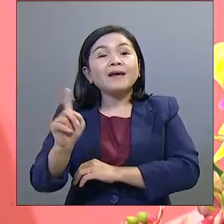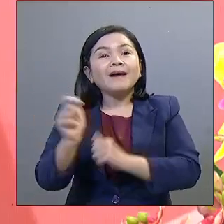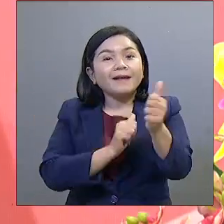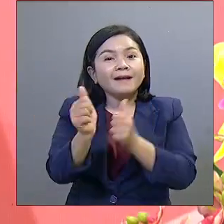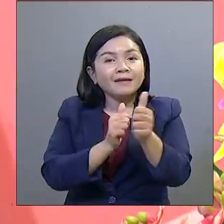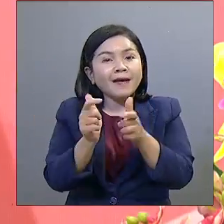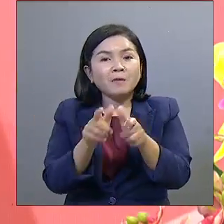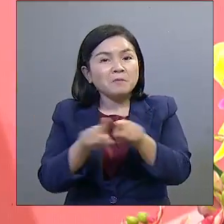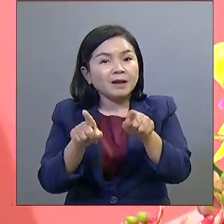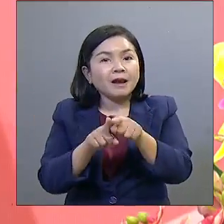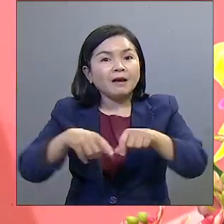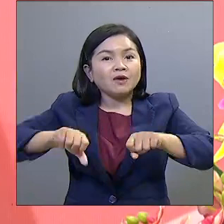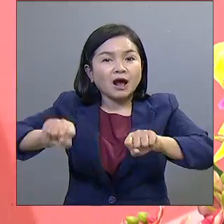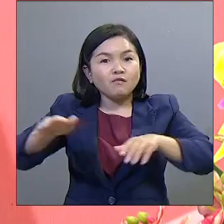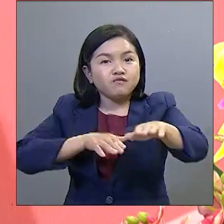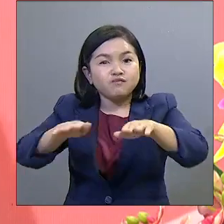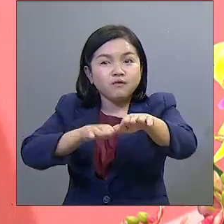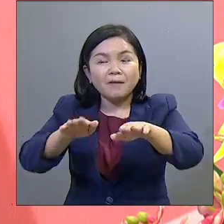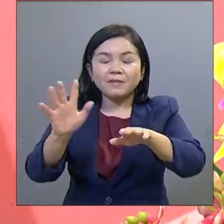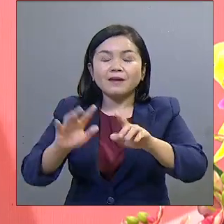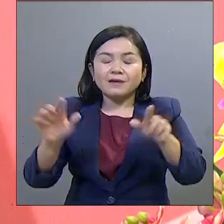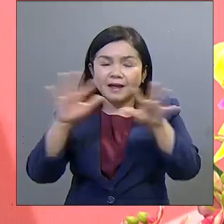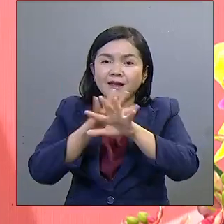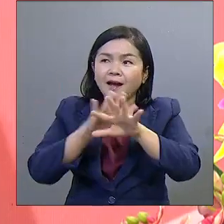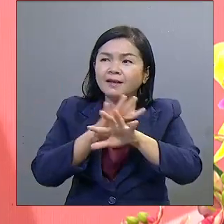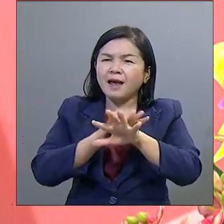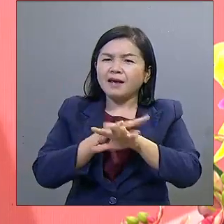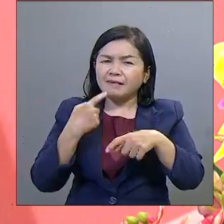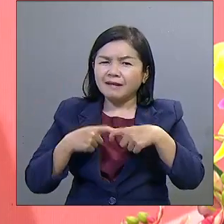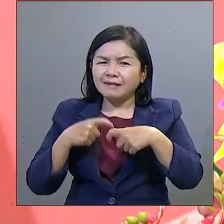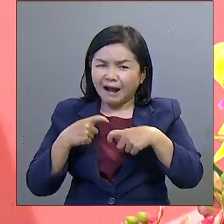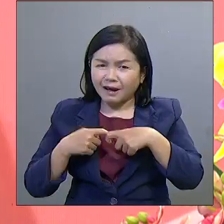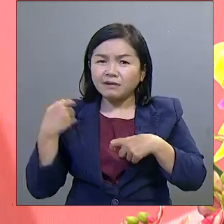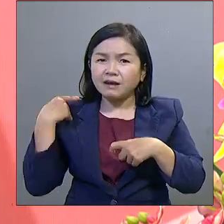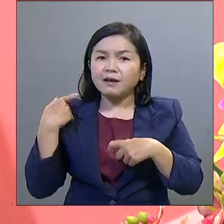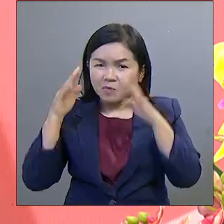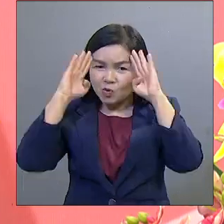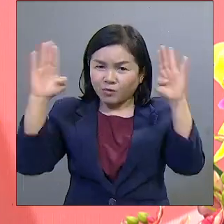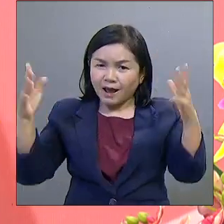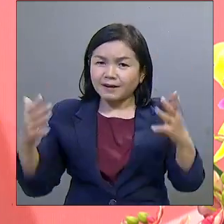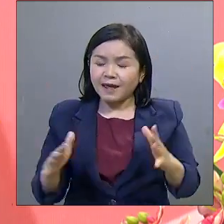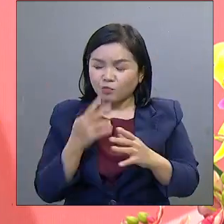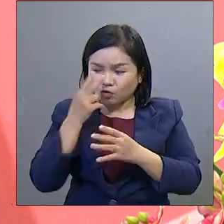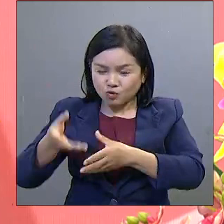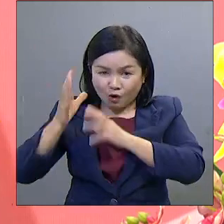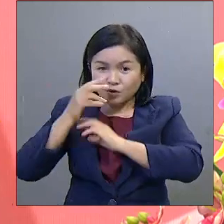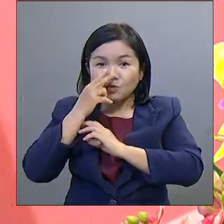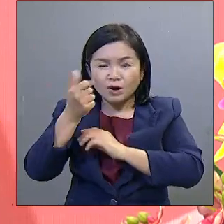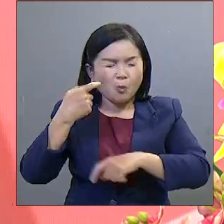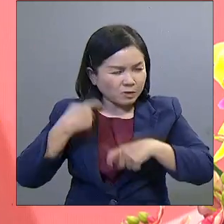ายนะแล้วก็คือพอตอนแรกเราคิดว่าง่ายคุณผู้ชมตอนนั้นไปถ่ายรายการน่ะพอเคยขี่กับน้องกะทิไปตามดูย้อนหลังได ้ มันย